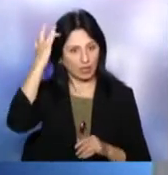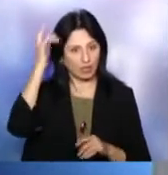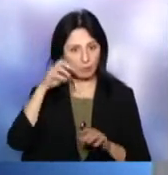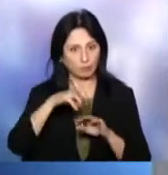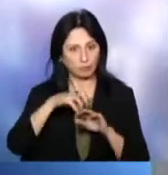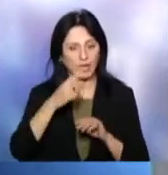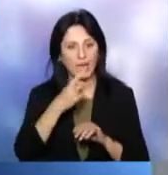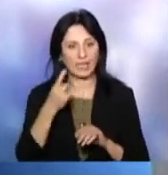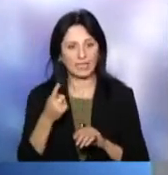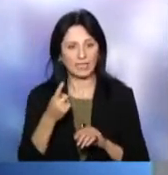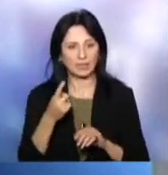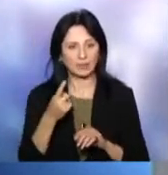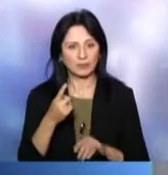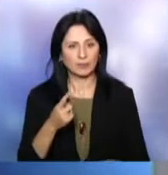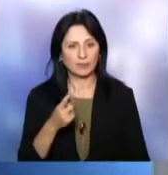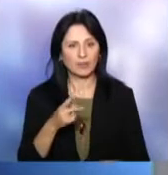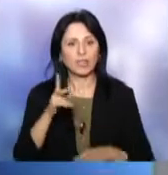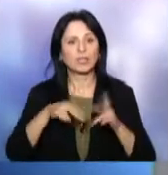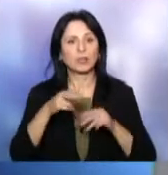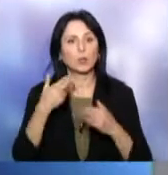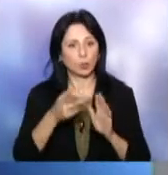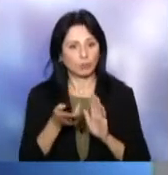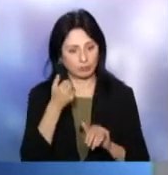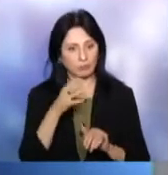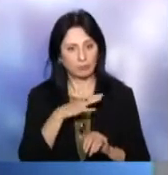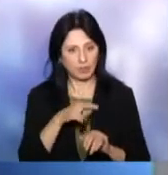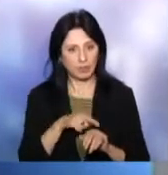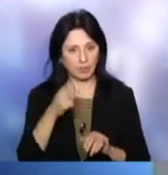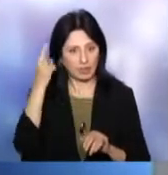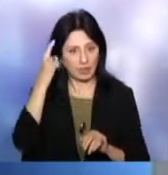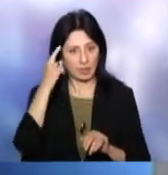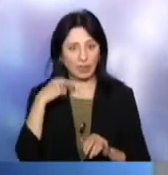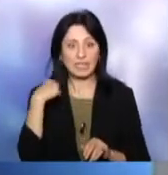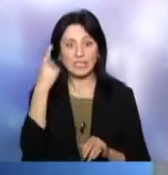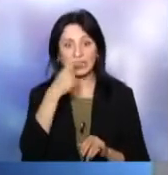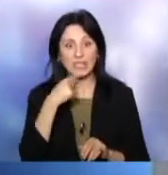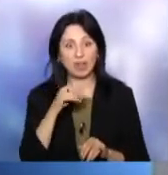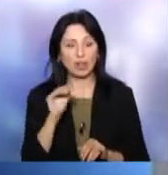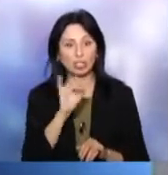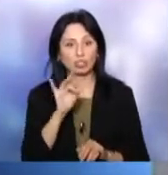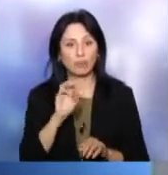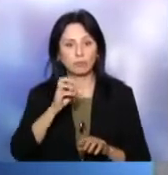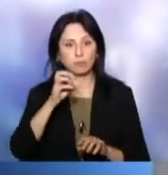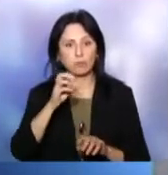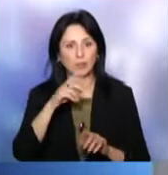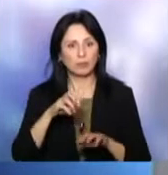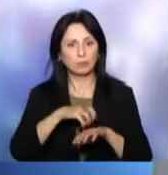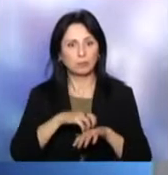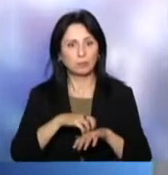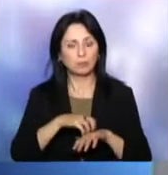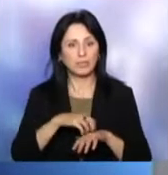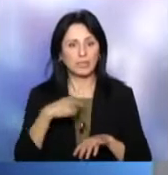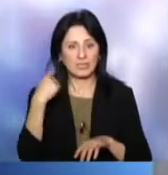რომელთაგან ერთ-ერთი ქირურგიული გზით მოაცილეს. მაგრამ სახეზე ამ ცხიმგროვების წარმოქმნა გრძელდება სახისა